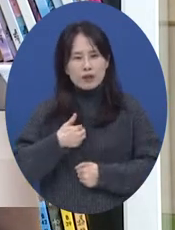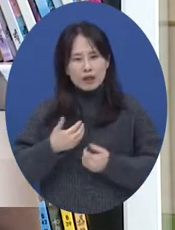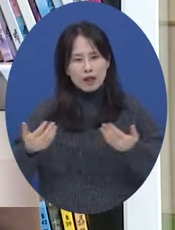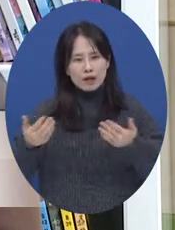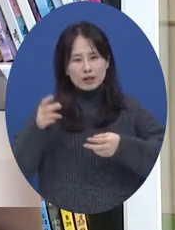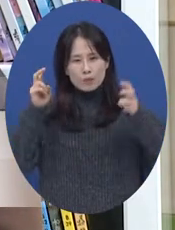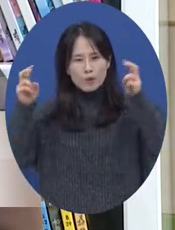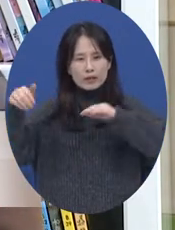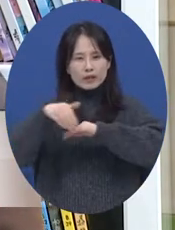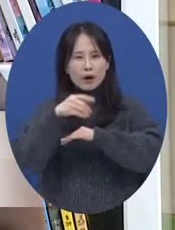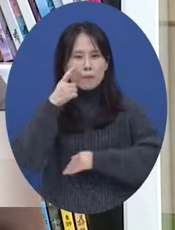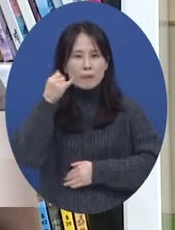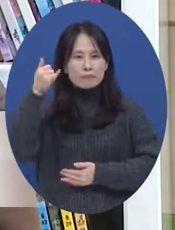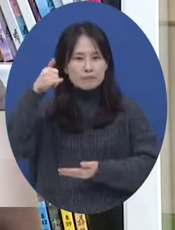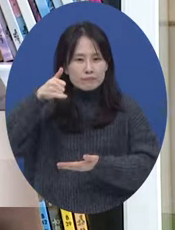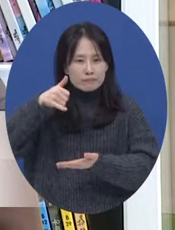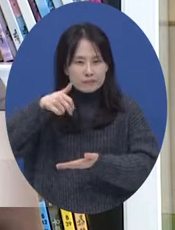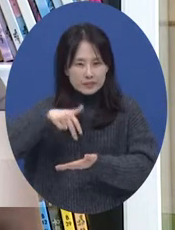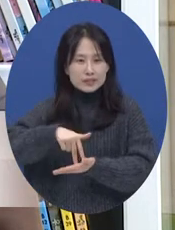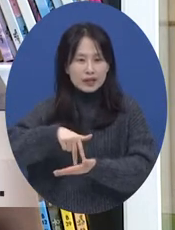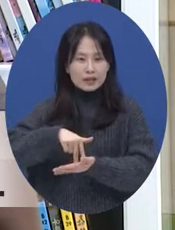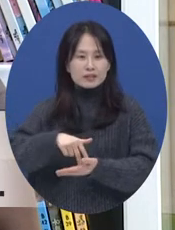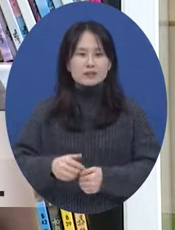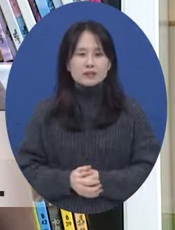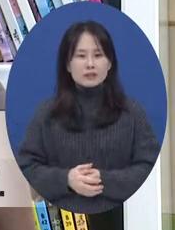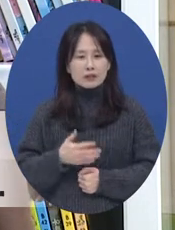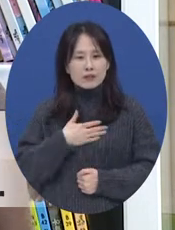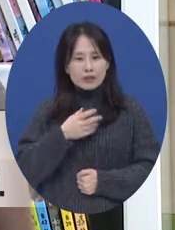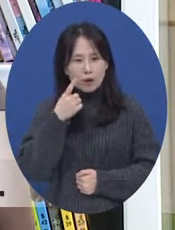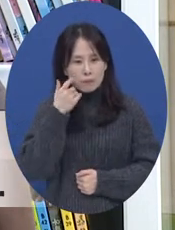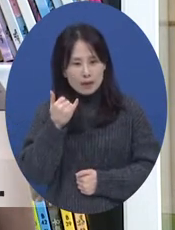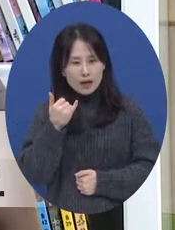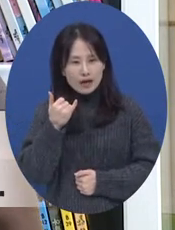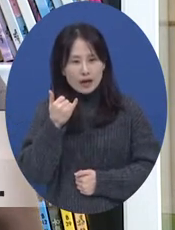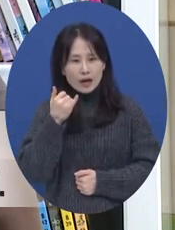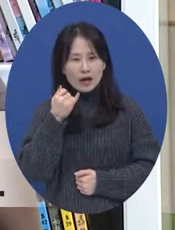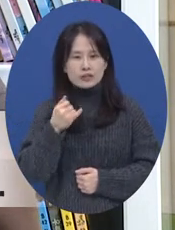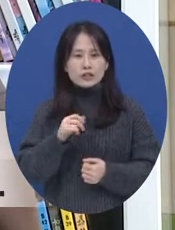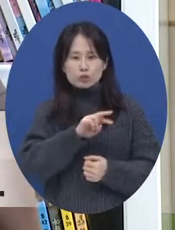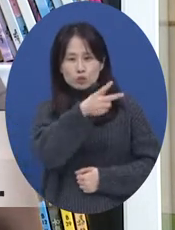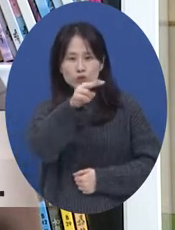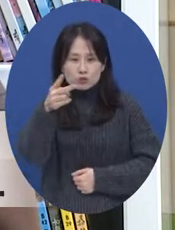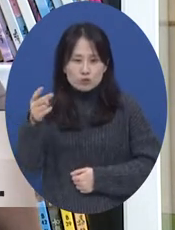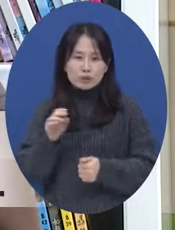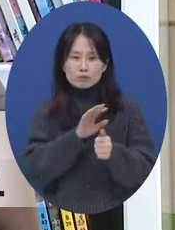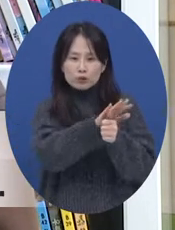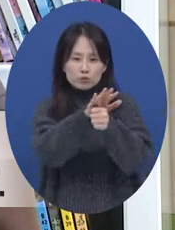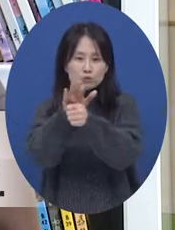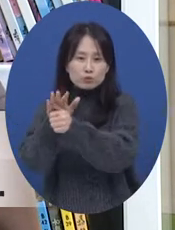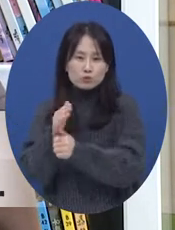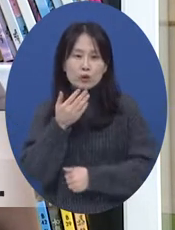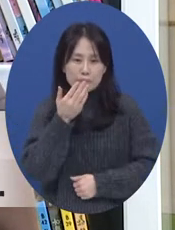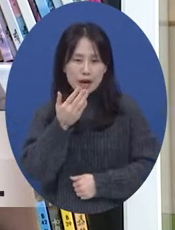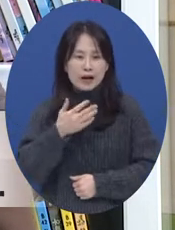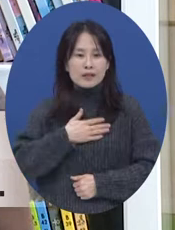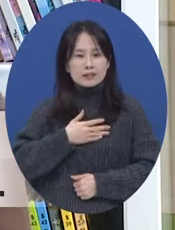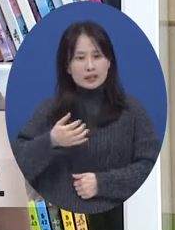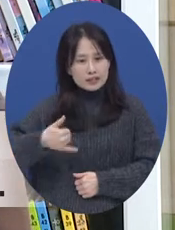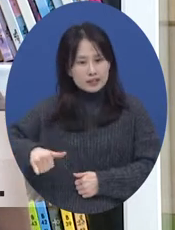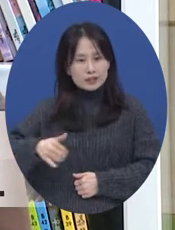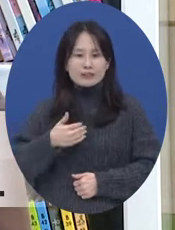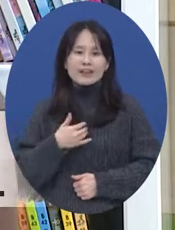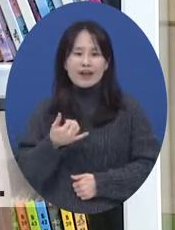근데 저희 이제 일하는 엄마 입장에서는 저희가 엄마들이 돌아가면서 봉사도 할 수 있고 저희